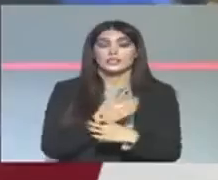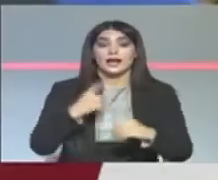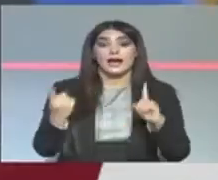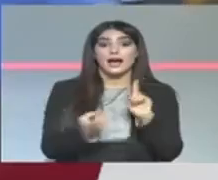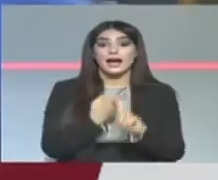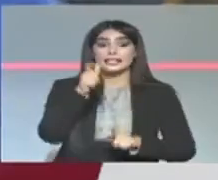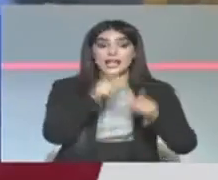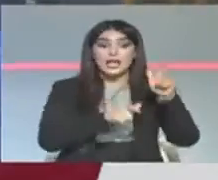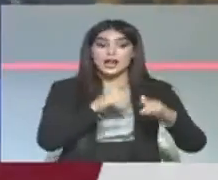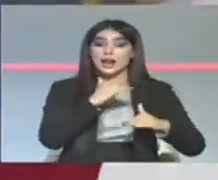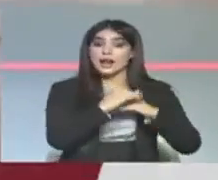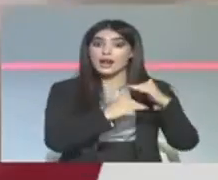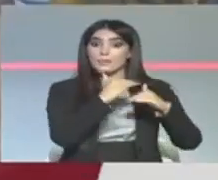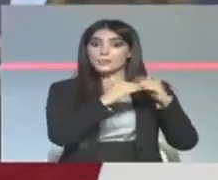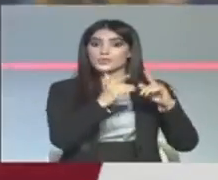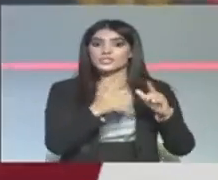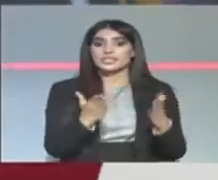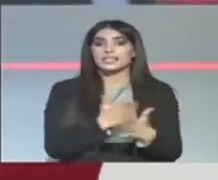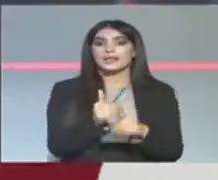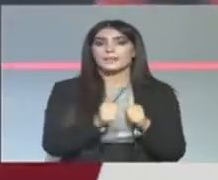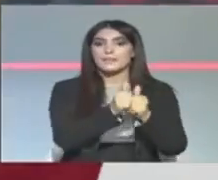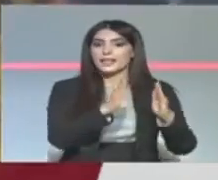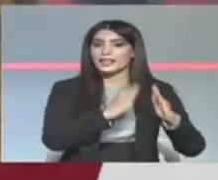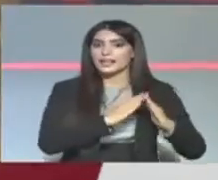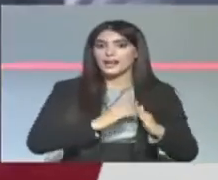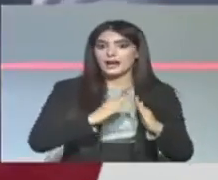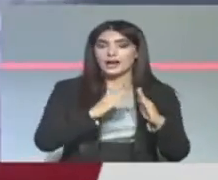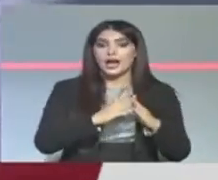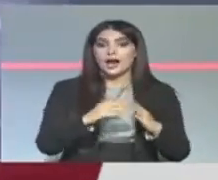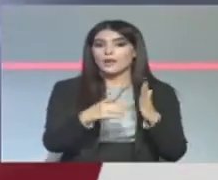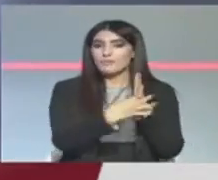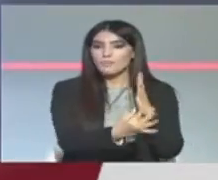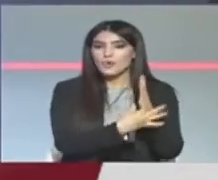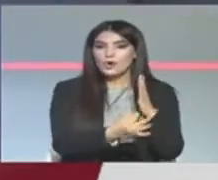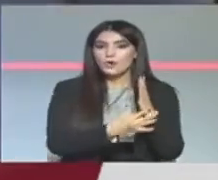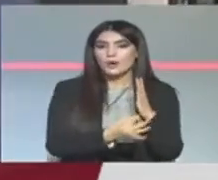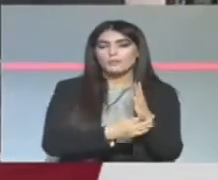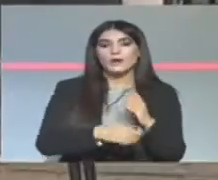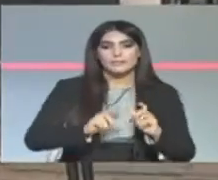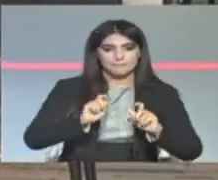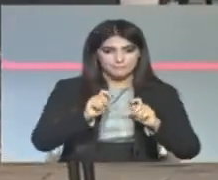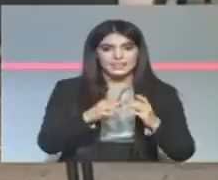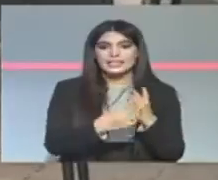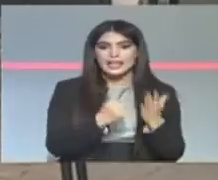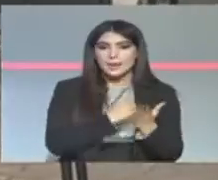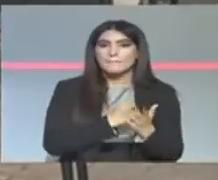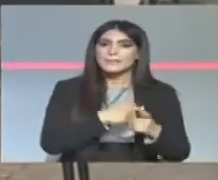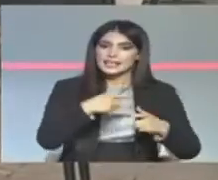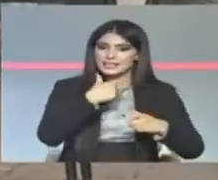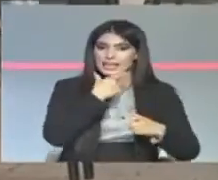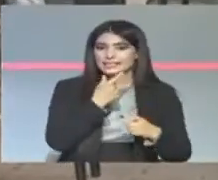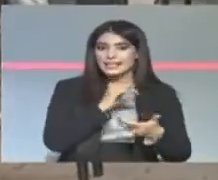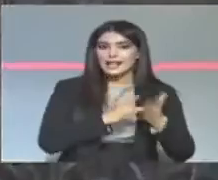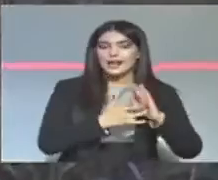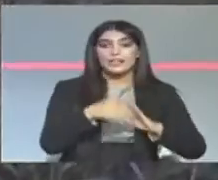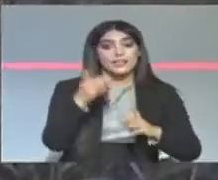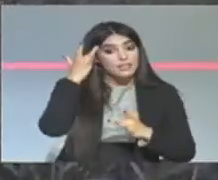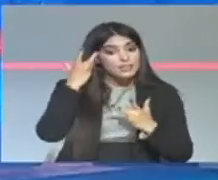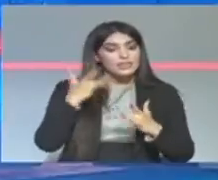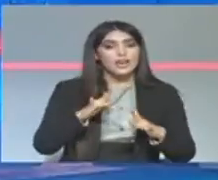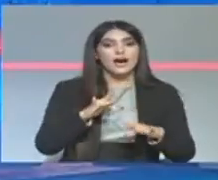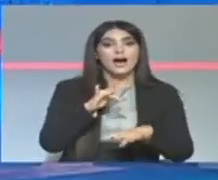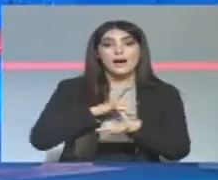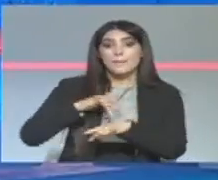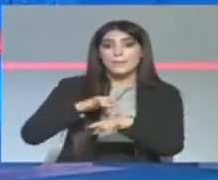للمستثمرين في القطاع السكني الاجتماعي عبر قروض بفوائد مجزره بالاضافه الى ترسيخ ثقافه استغلال